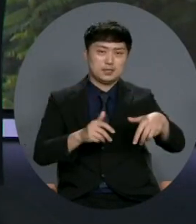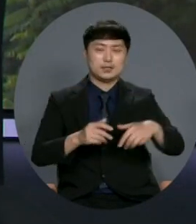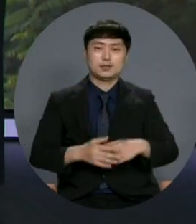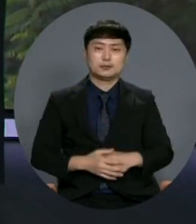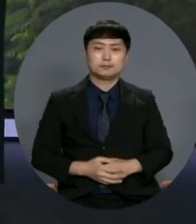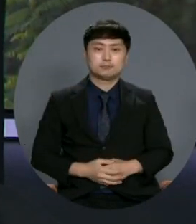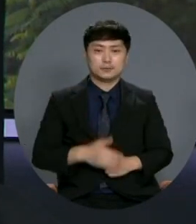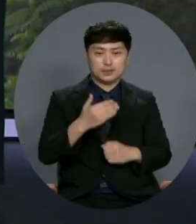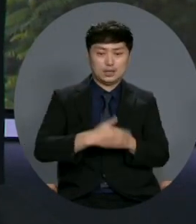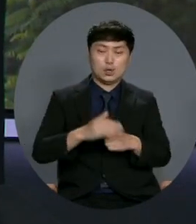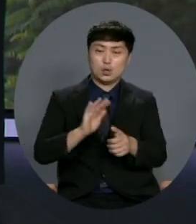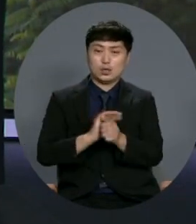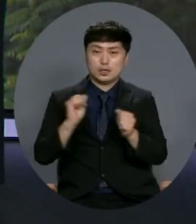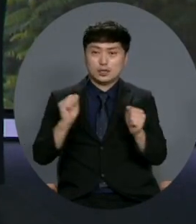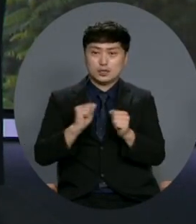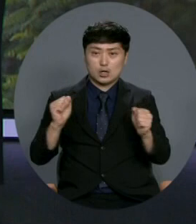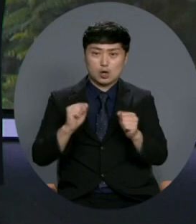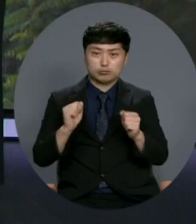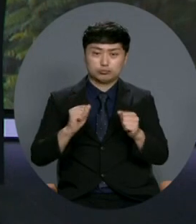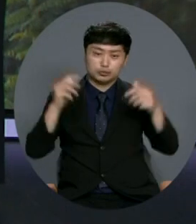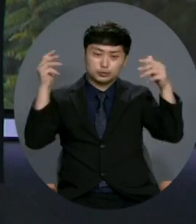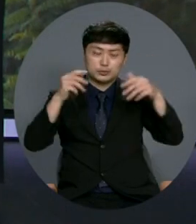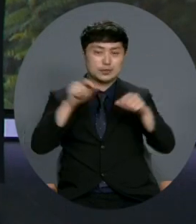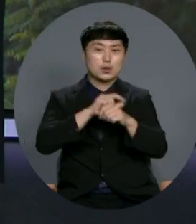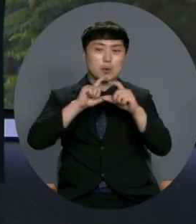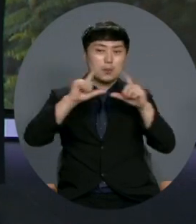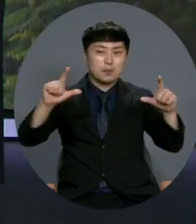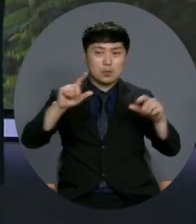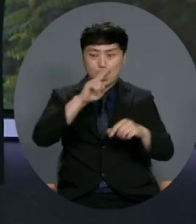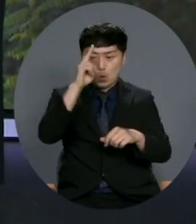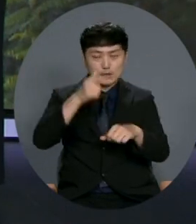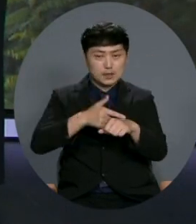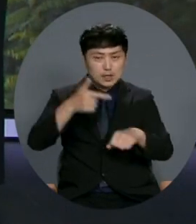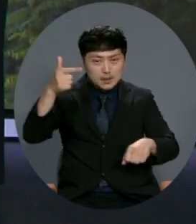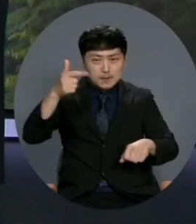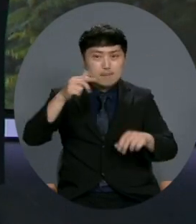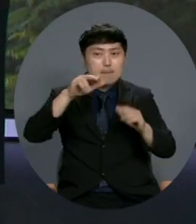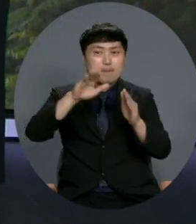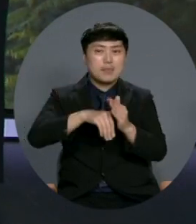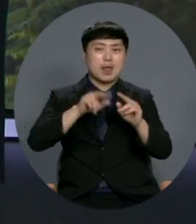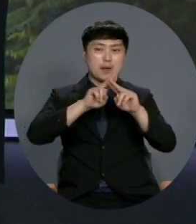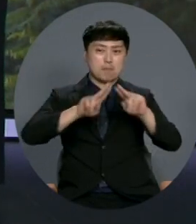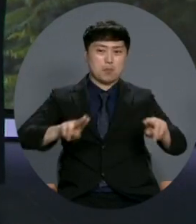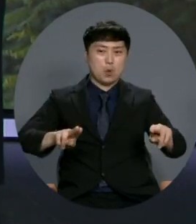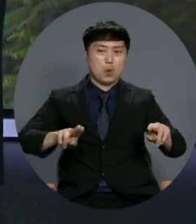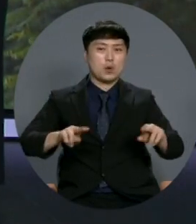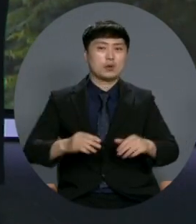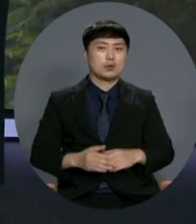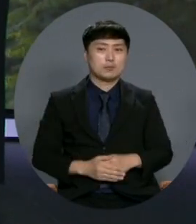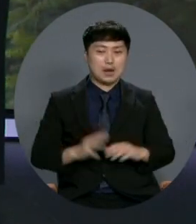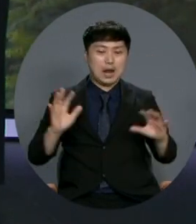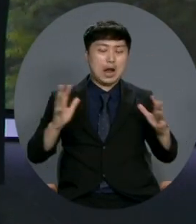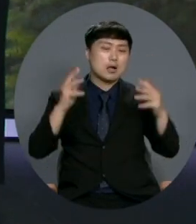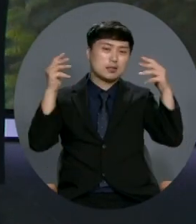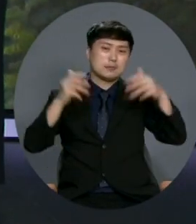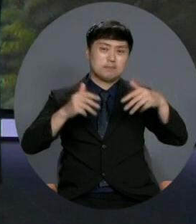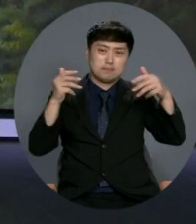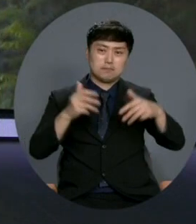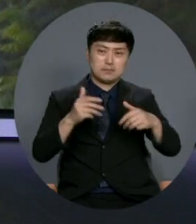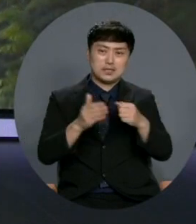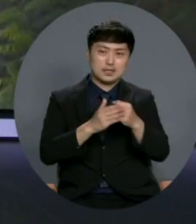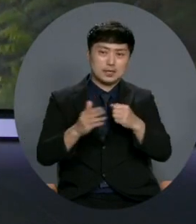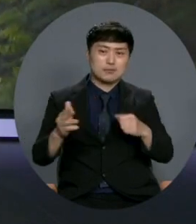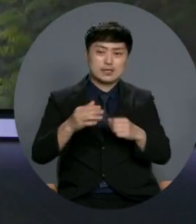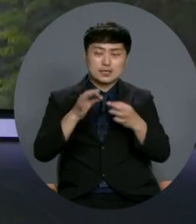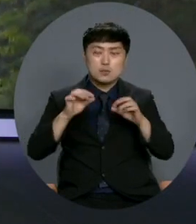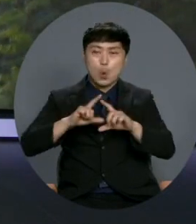대구와 경북의 발효됐던 호흡 특보는 오후 6시를 기점으로 모두 해제가 됐는데요 가을 장마에 영향으로